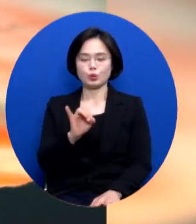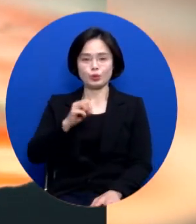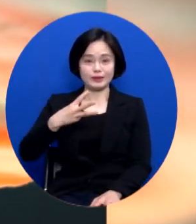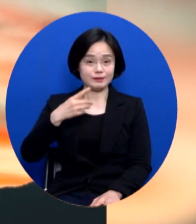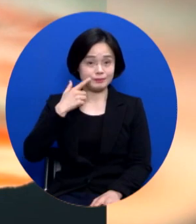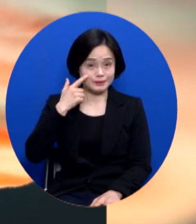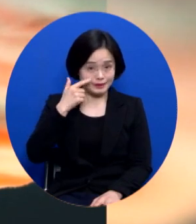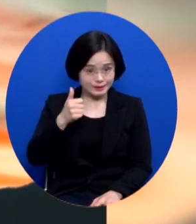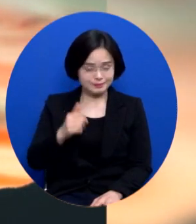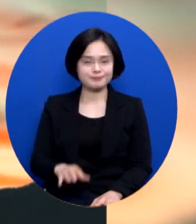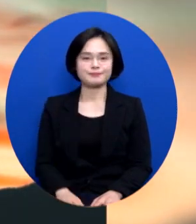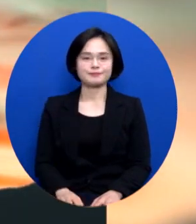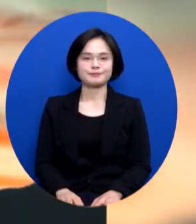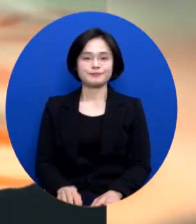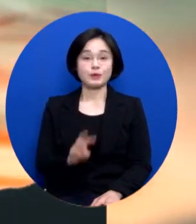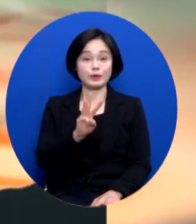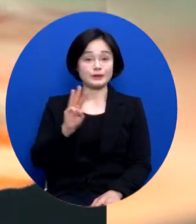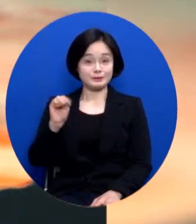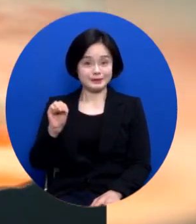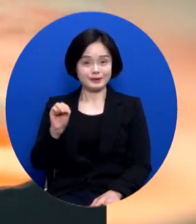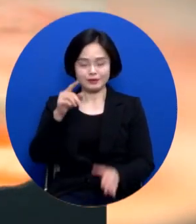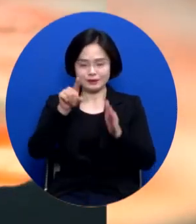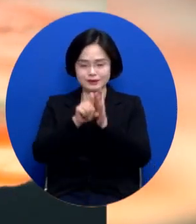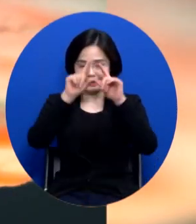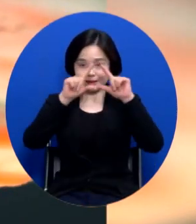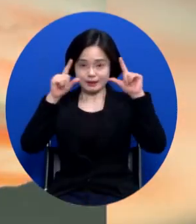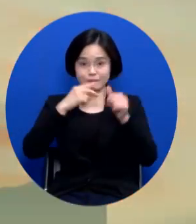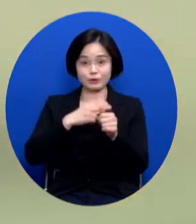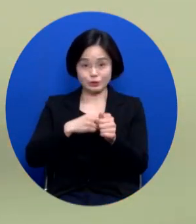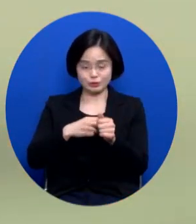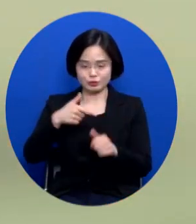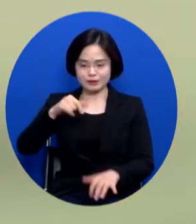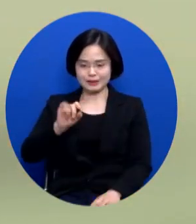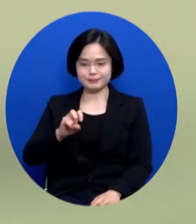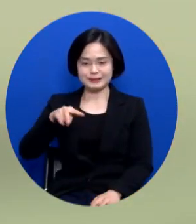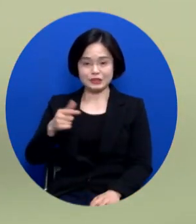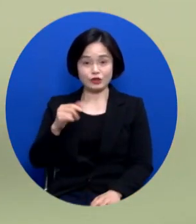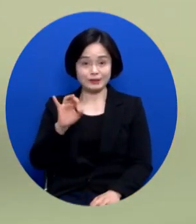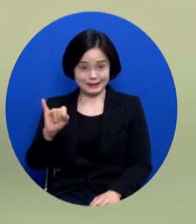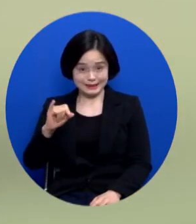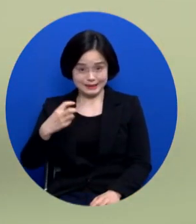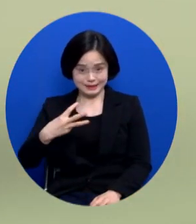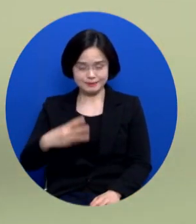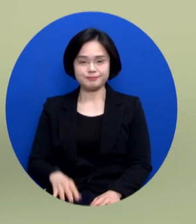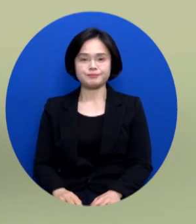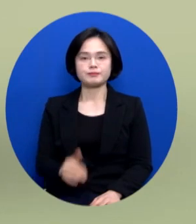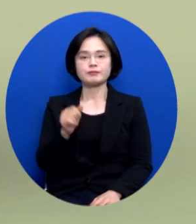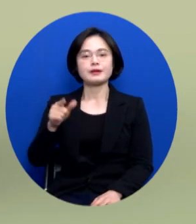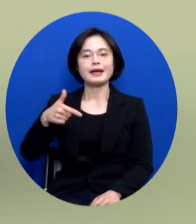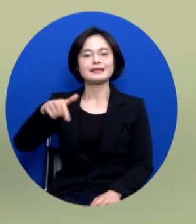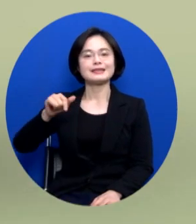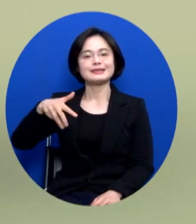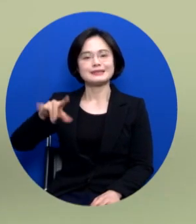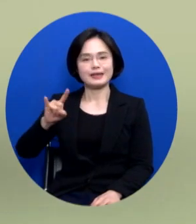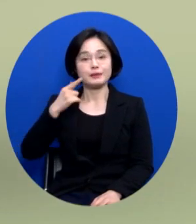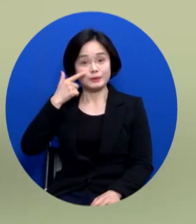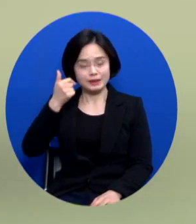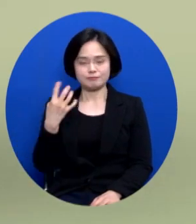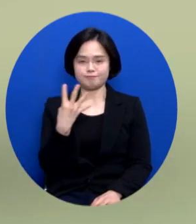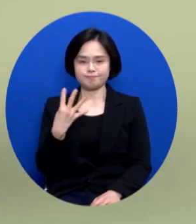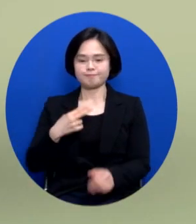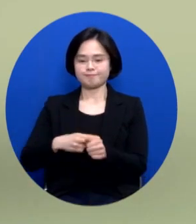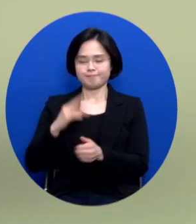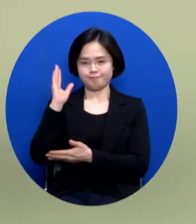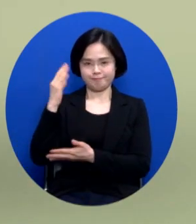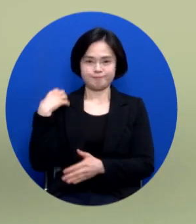비롯해 웨스트민스터 신학대학원 대학교 김선일 교수와 중앙성결교회 한기채 목사 등이 강사로 나설